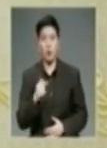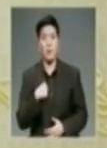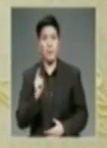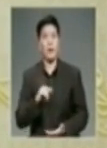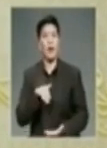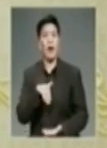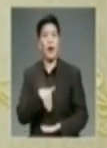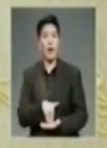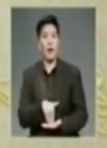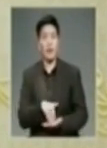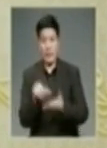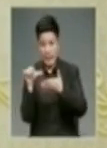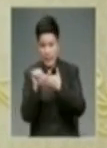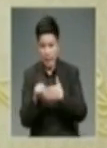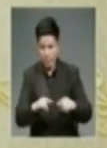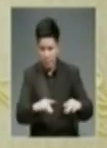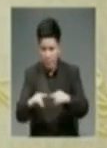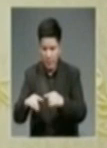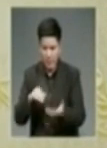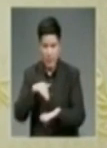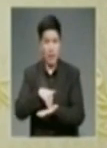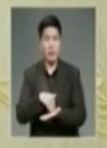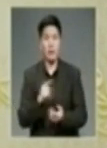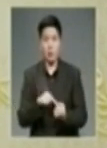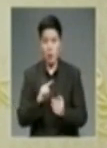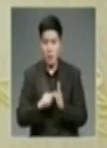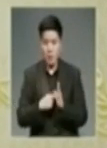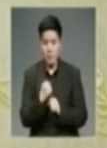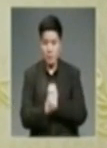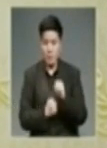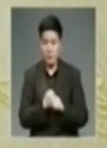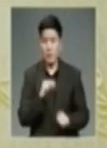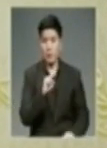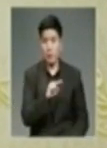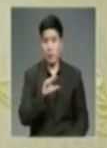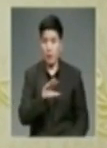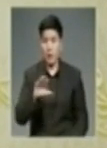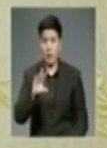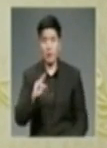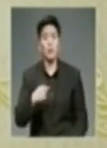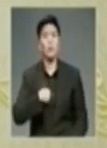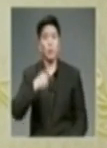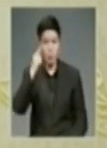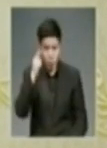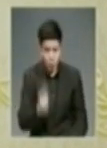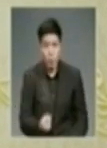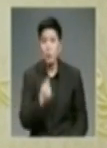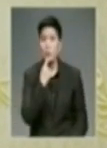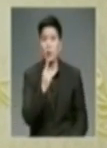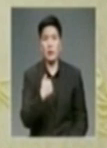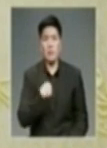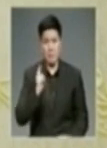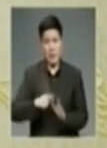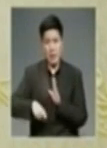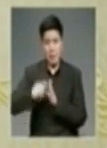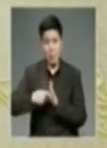างเพื่อจะแก้ไขความขัดแย้งต่างๆตั้งแต่ปี2557มันก็เลี่ยงไม่ได้นะครับที่ผมจำเป็นต้องเป็นเหตุเป็นผล